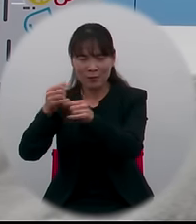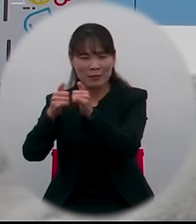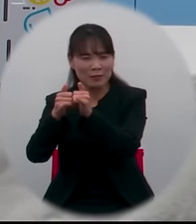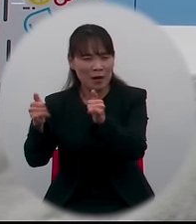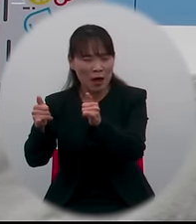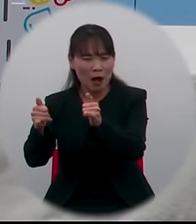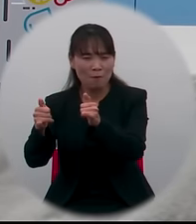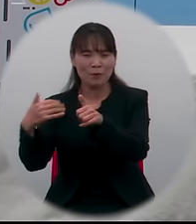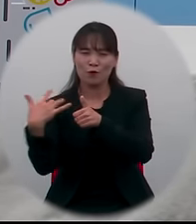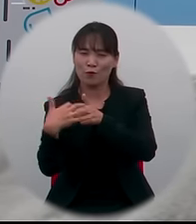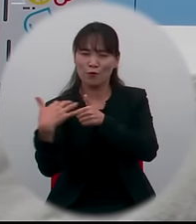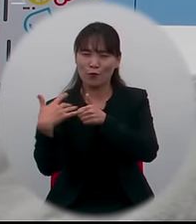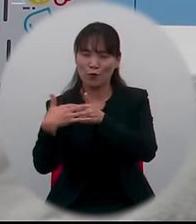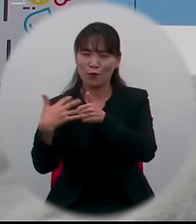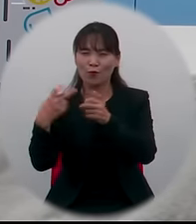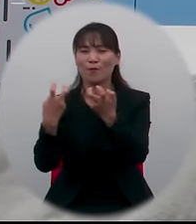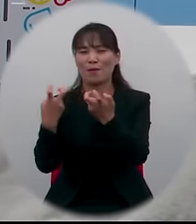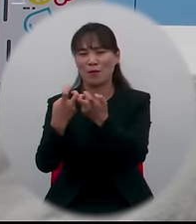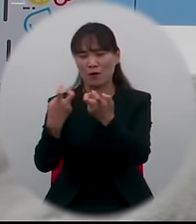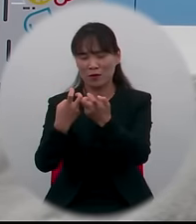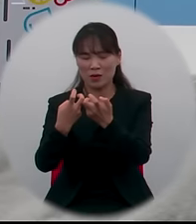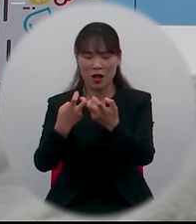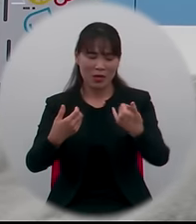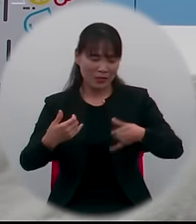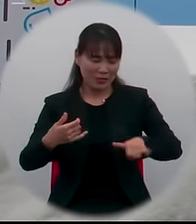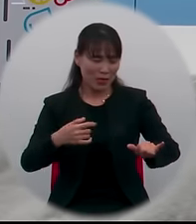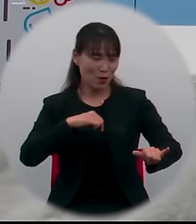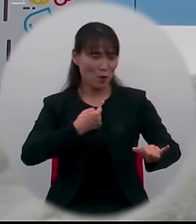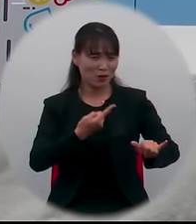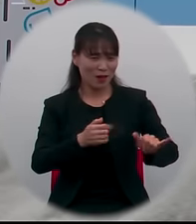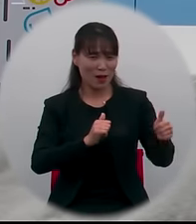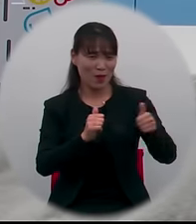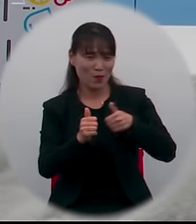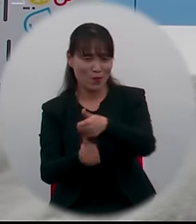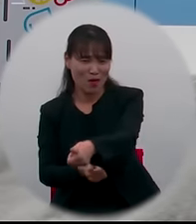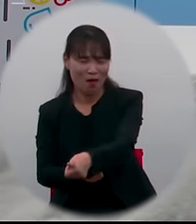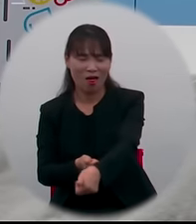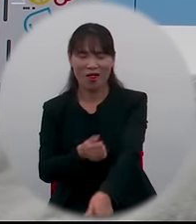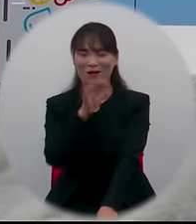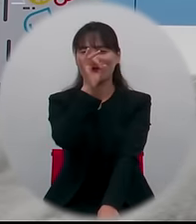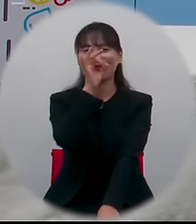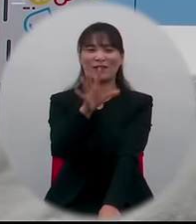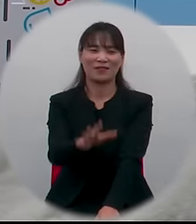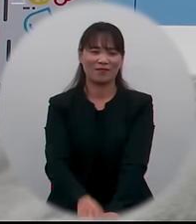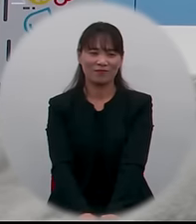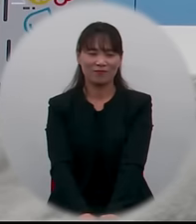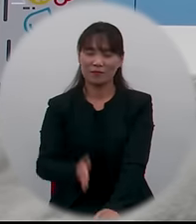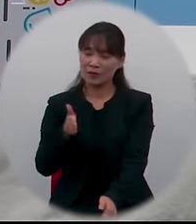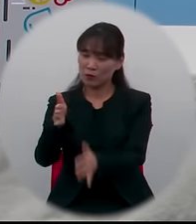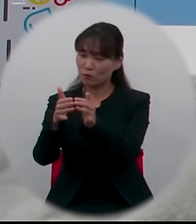게임의 접속 유도 전략을 현질 유도 전략을 일반인 아이 혼자서 이겨낼 확률은 처음부터 없다는